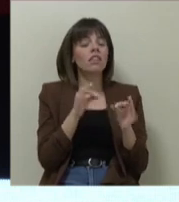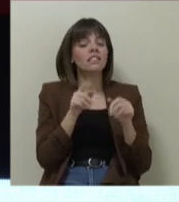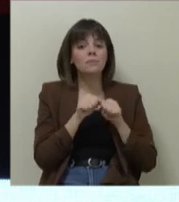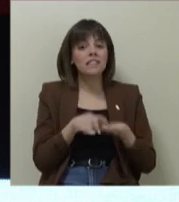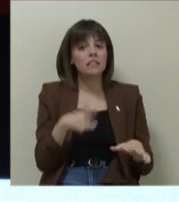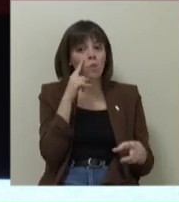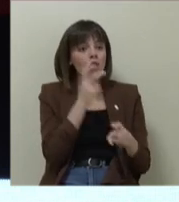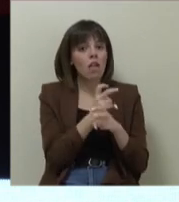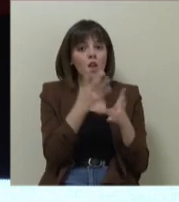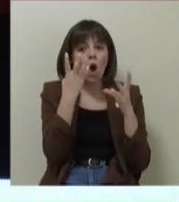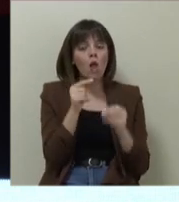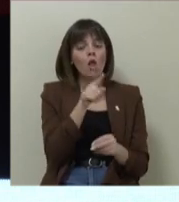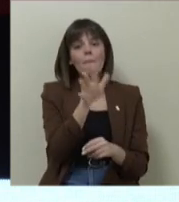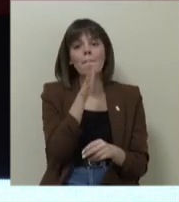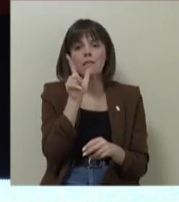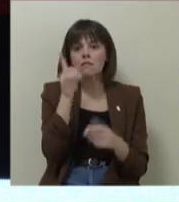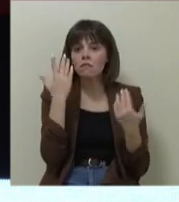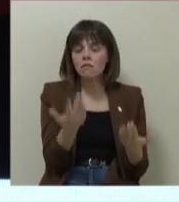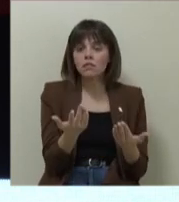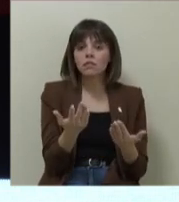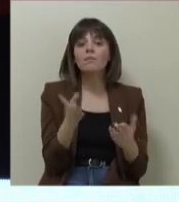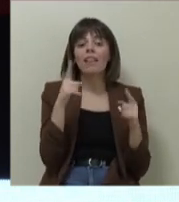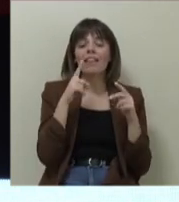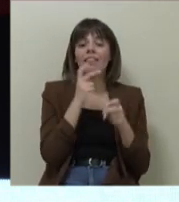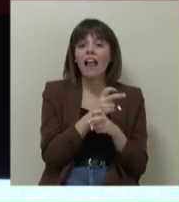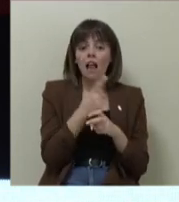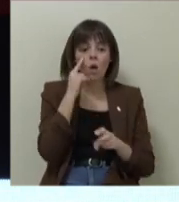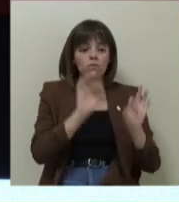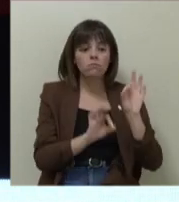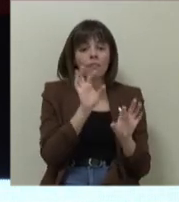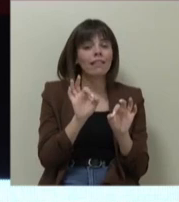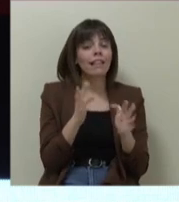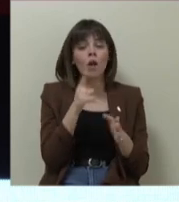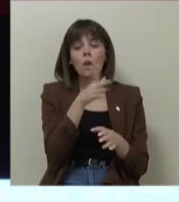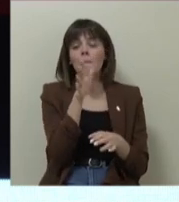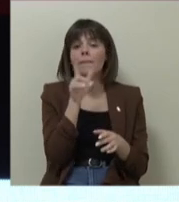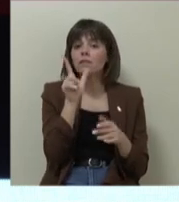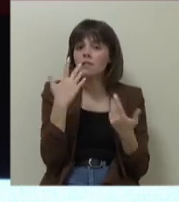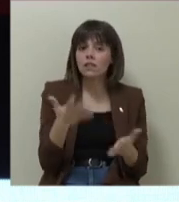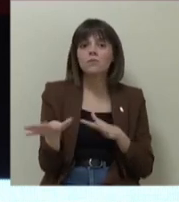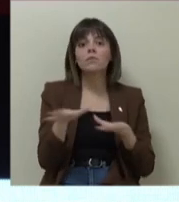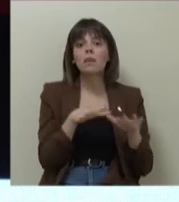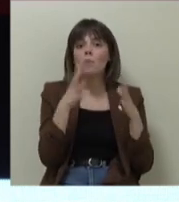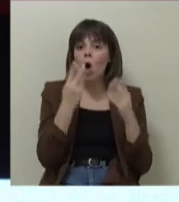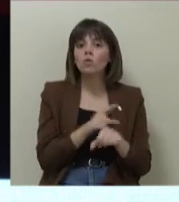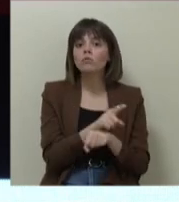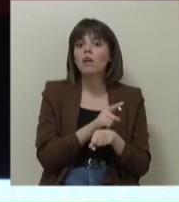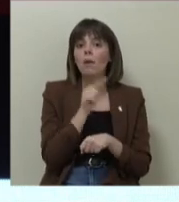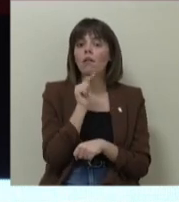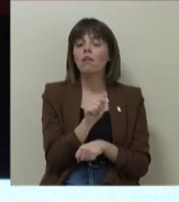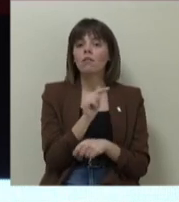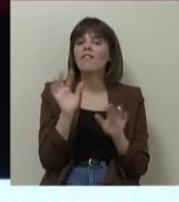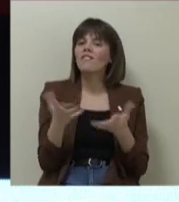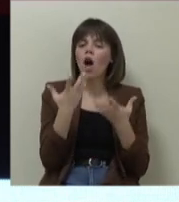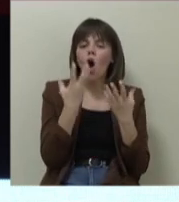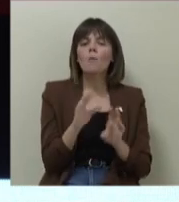sistemle tehdit ediliyor onu bilmeli. Yani tehlike analizi nedir onu bilmeli. Deprem olduğu zaman